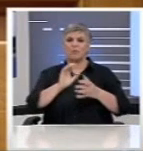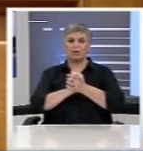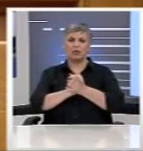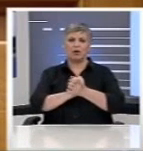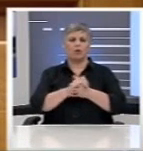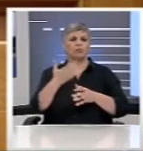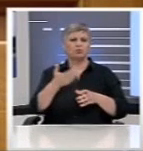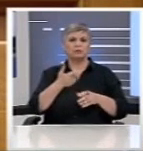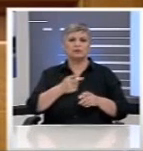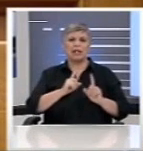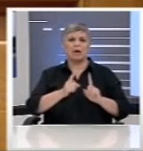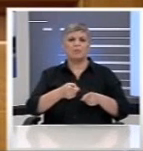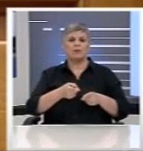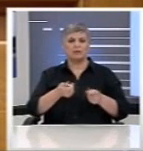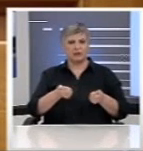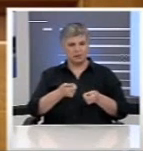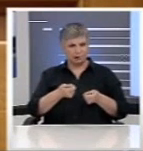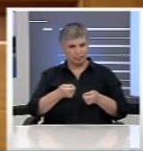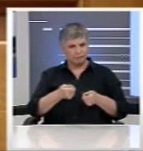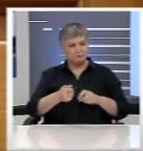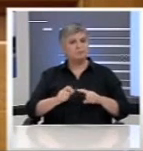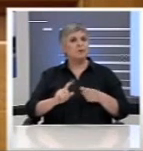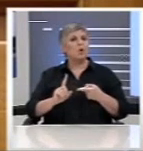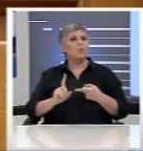Πρώτα απ' όλα, κύριε Μητσοτάκη, φαίνεται